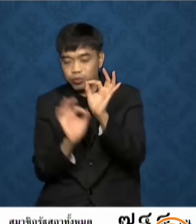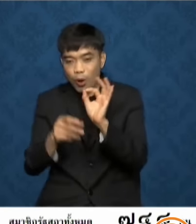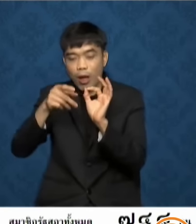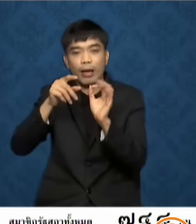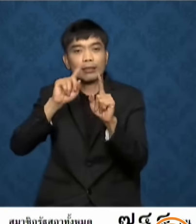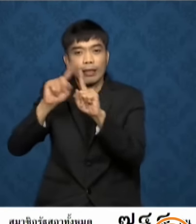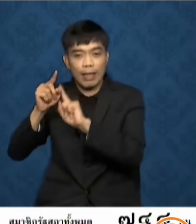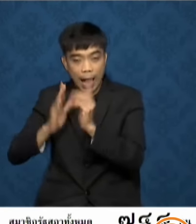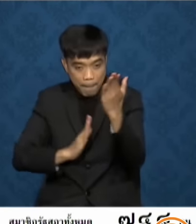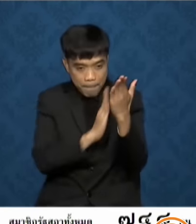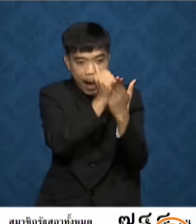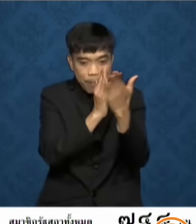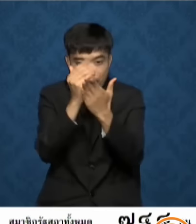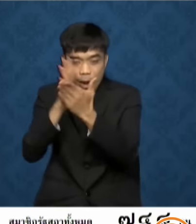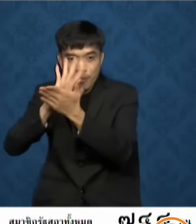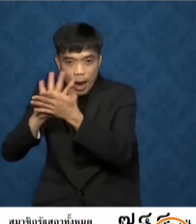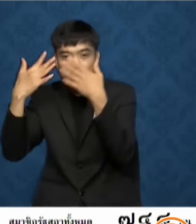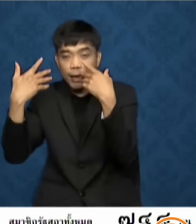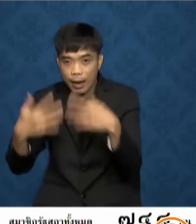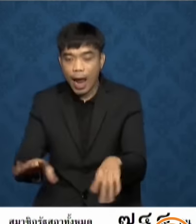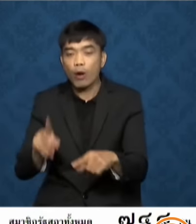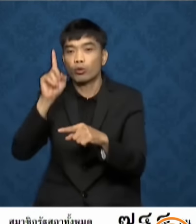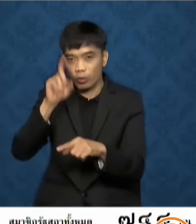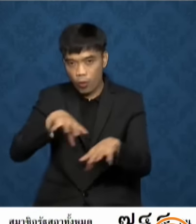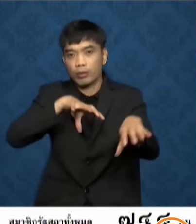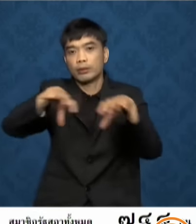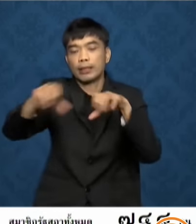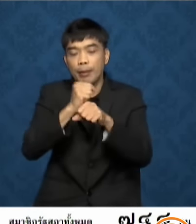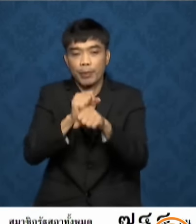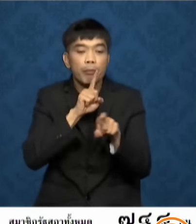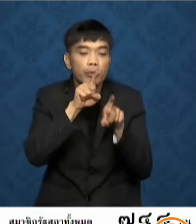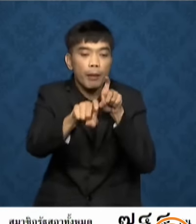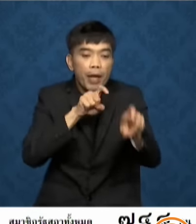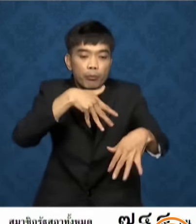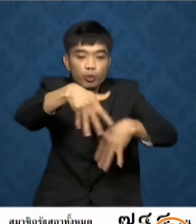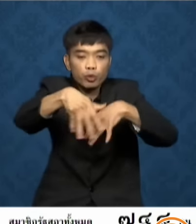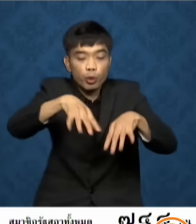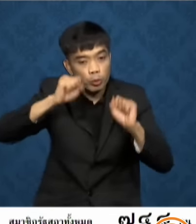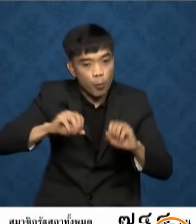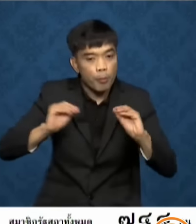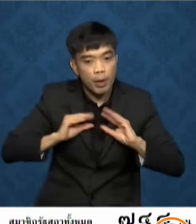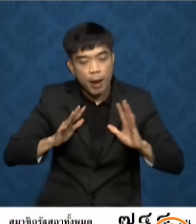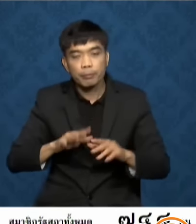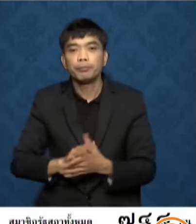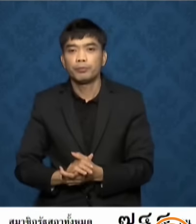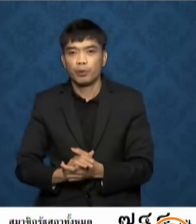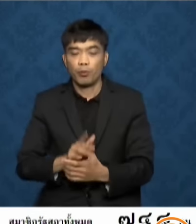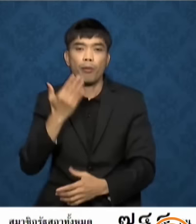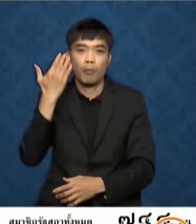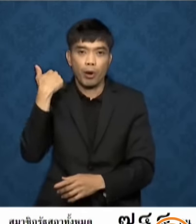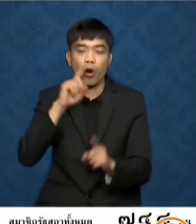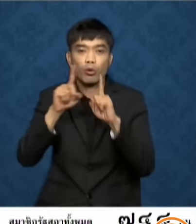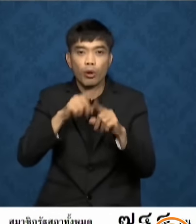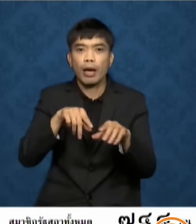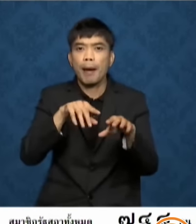ของรฐธภาไปก็จะเป็ครับทจะตองมการจดทำประชามติผมขอนิอัเรีกประชามติครั้งนั้นวประชามติ